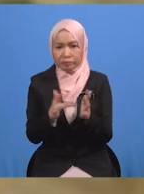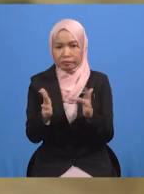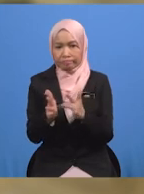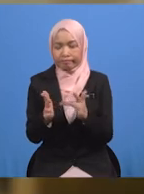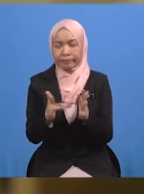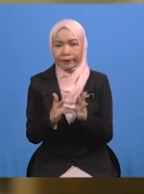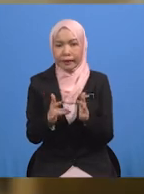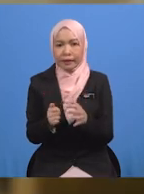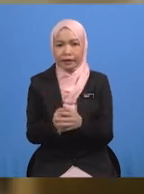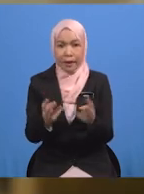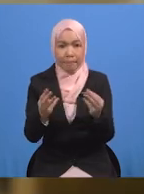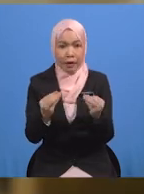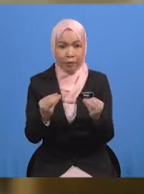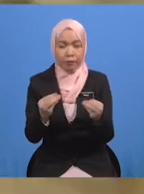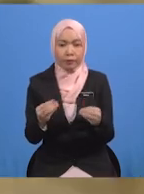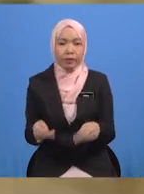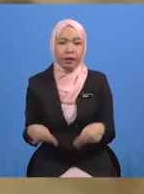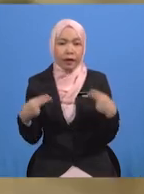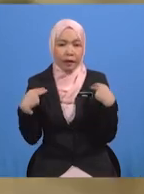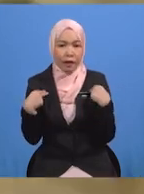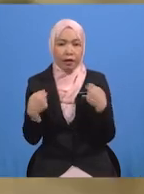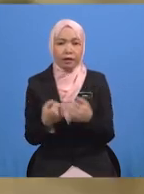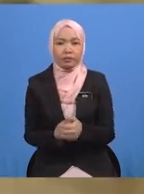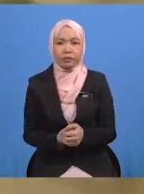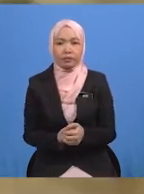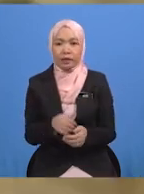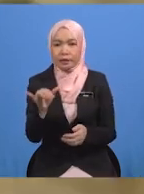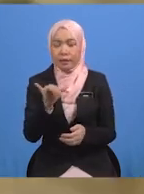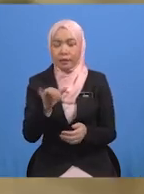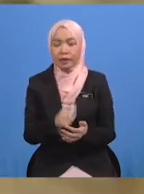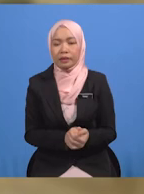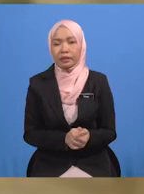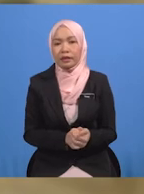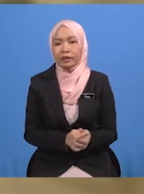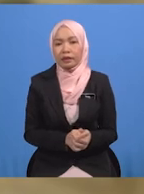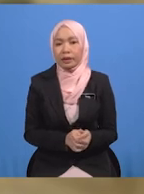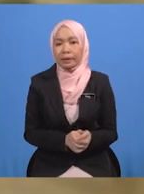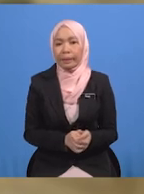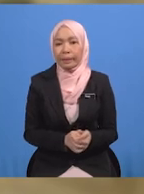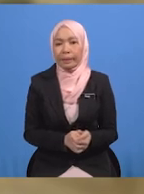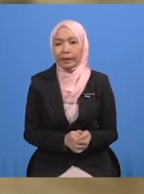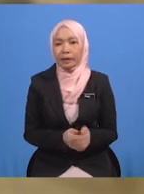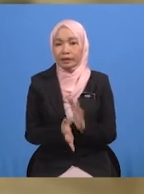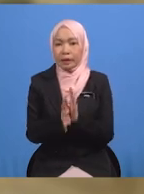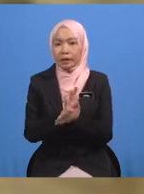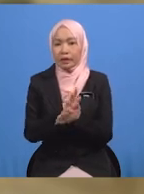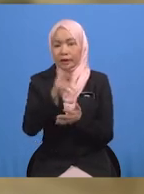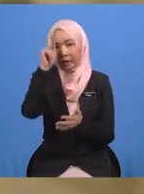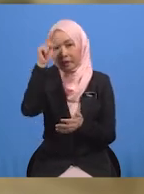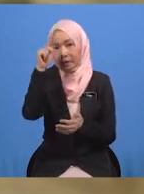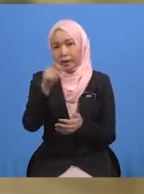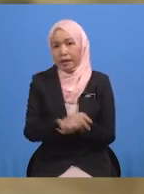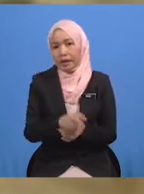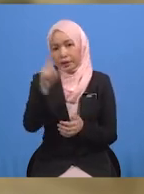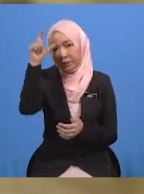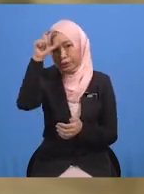Islam. Dasar Tanzimat yang dilakukan oleh pemerintah kerajaan Turki Uthmaniyah ini sebenarnya